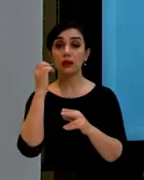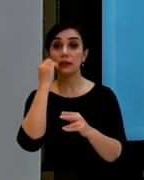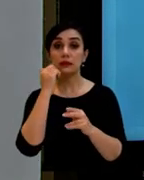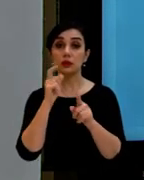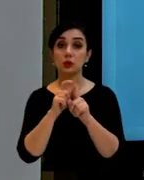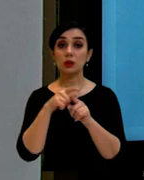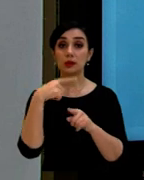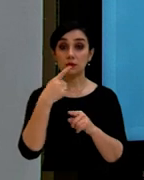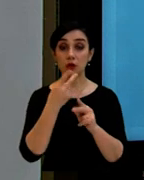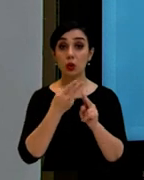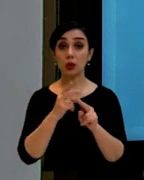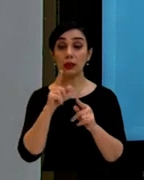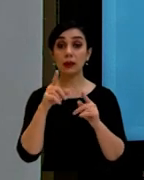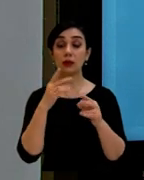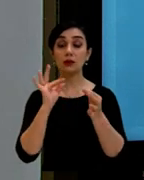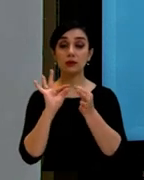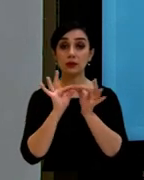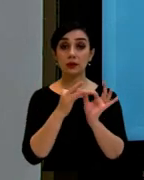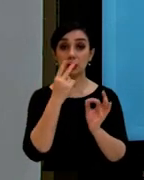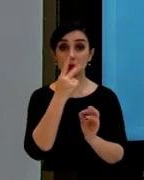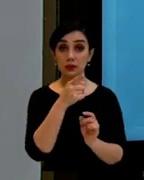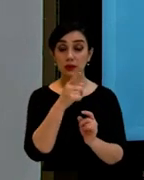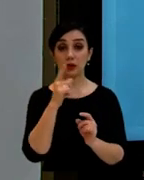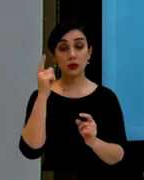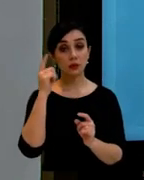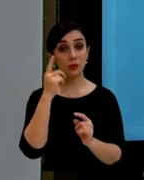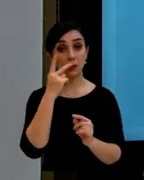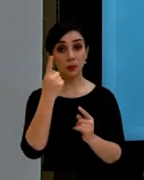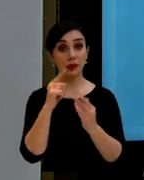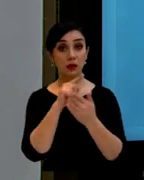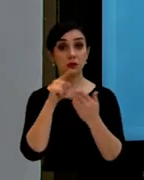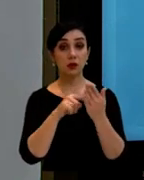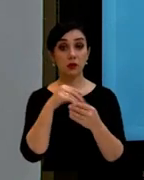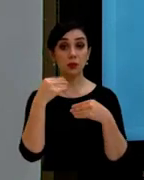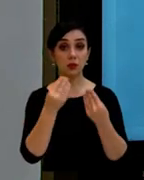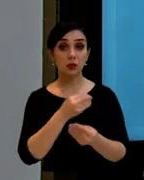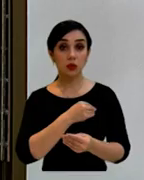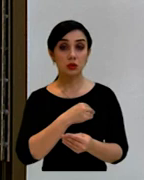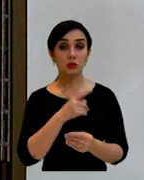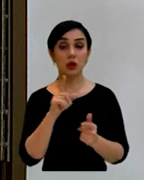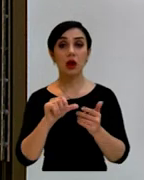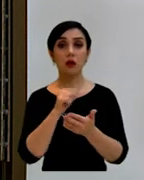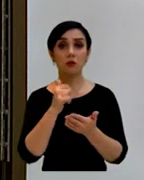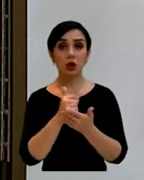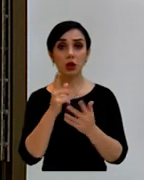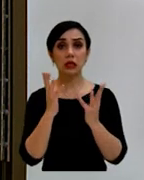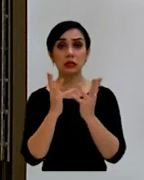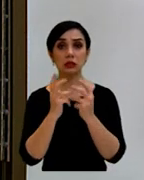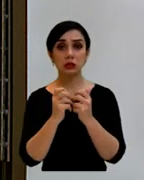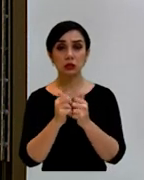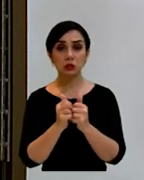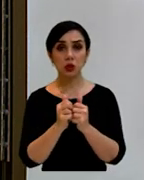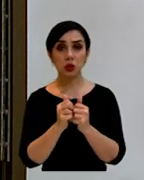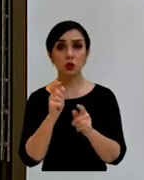Mashqdagi gaplarni tahlil qilishdan avval sizlarga bir savol bermoqchi edim. Avvalo, hisob so'zlar